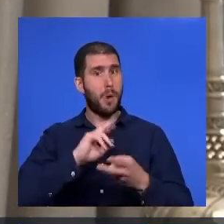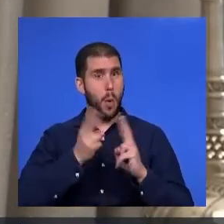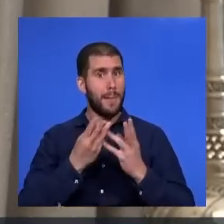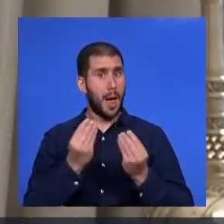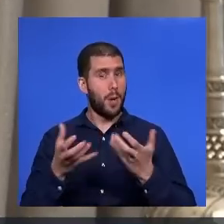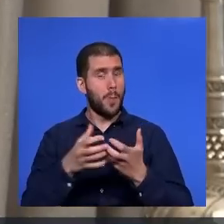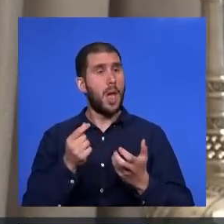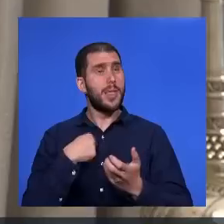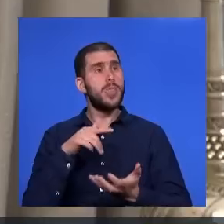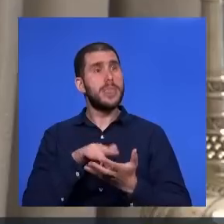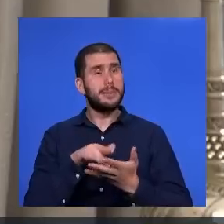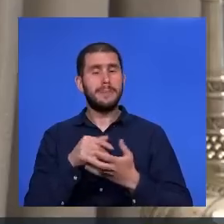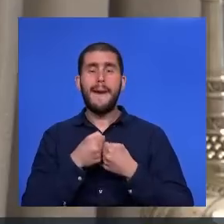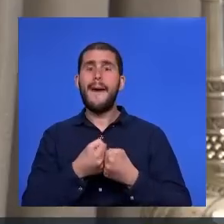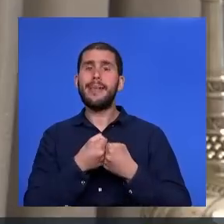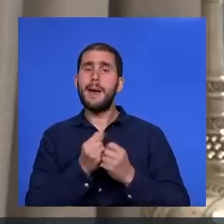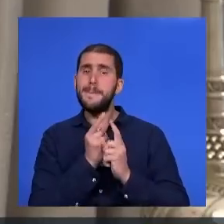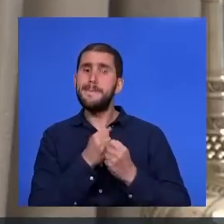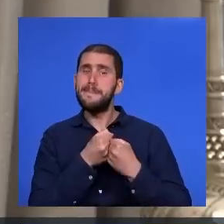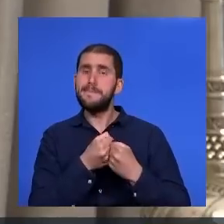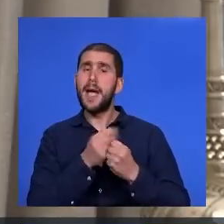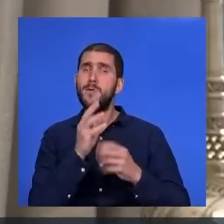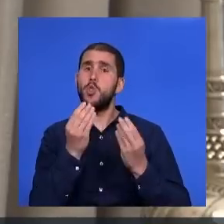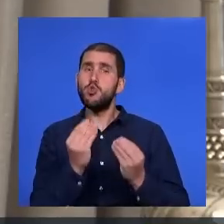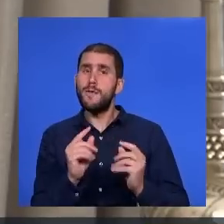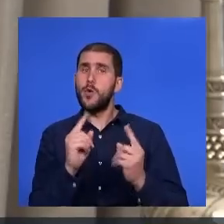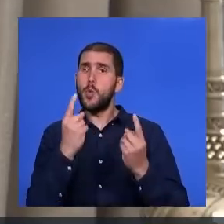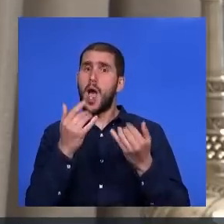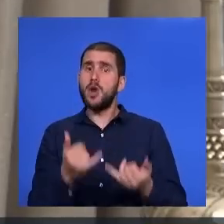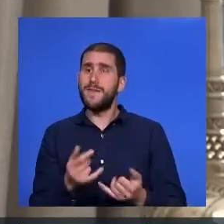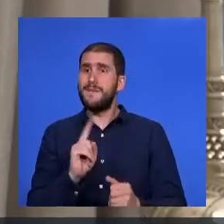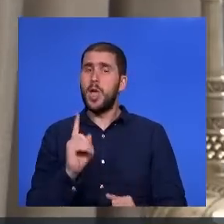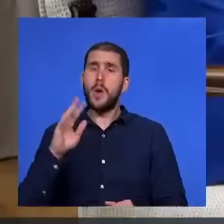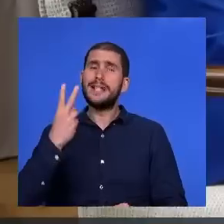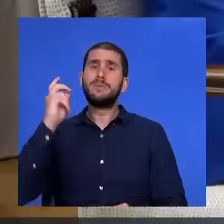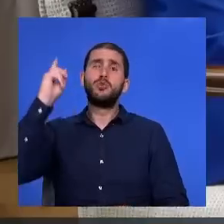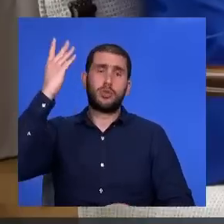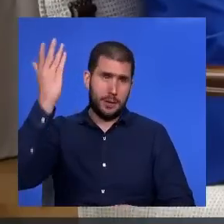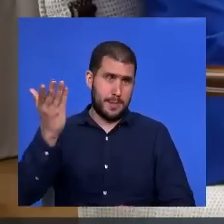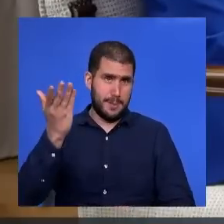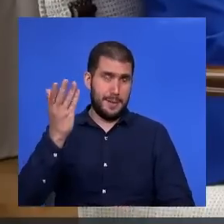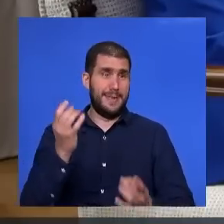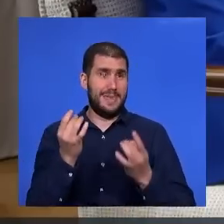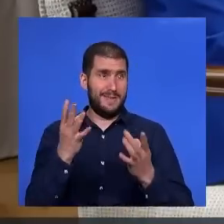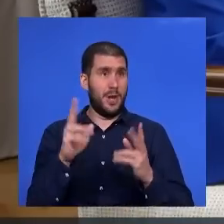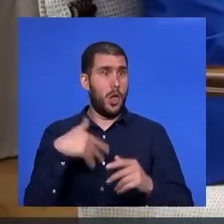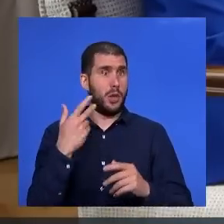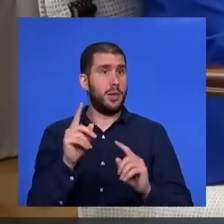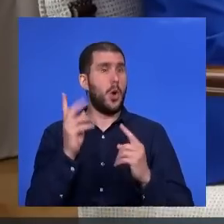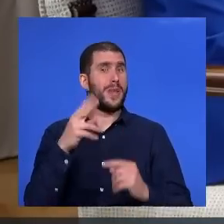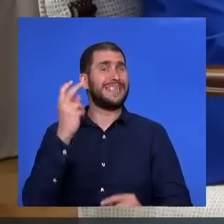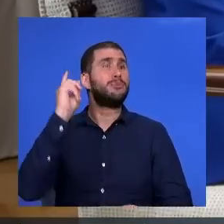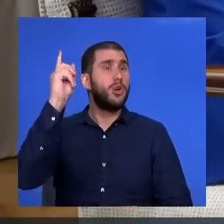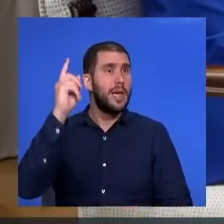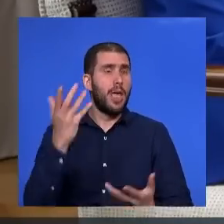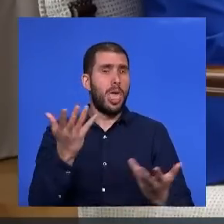אנחנו נמצאים מול אתגר, שאולי אפילו טוב שהוא בא לעולם עכשיו ולא עוד 20 שנה. באופן טבעי, יכול להיות שהוא היה מגיע עוד 20 שנה ולא